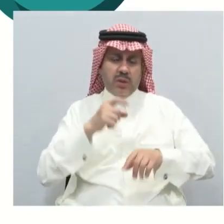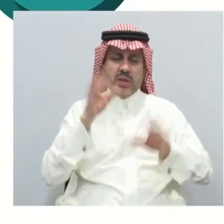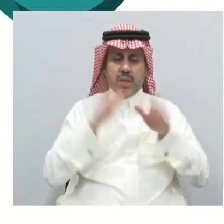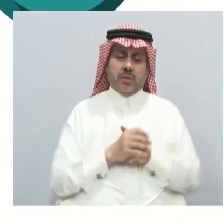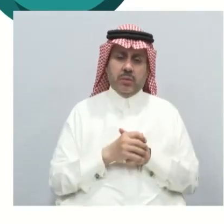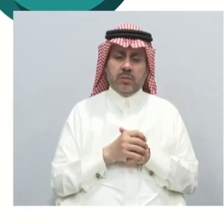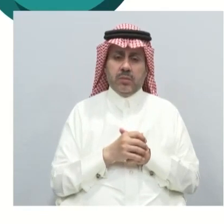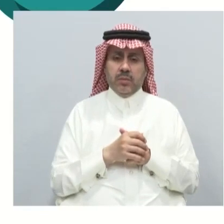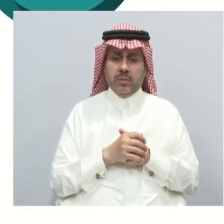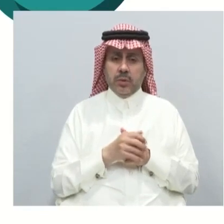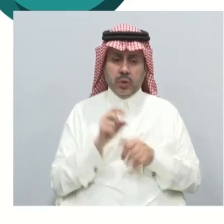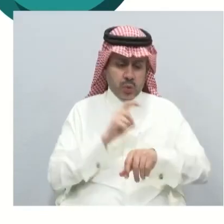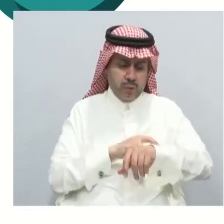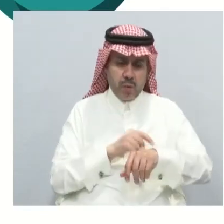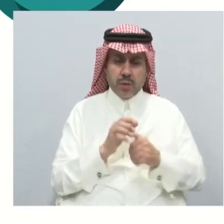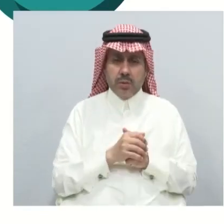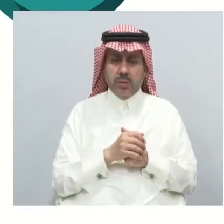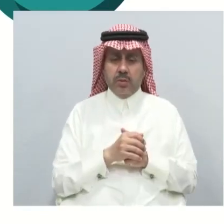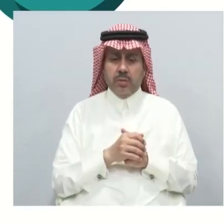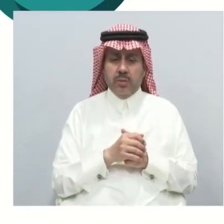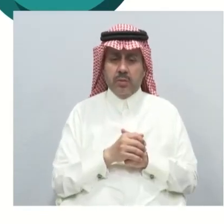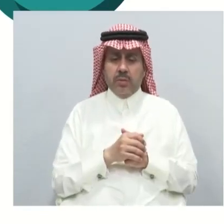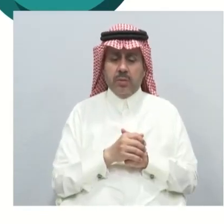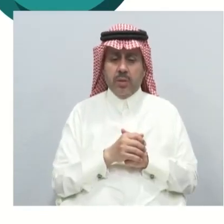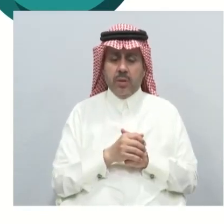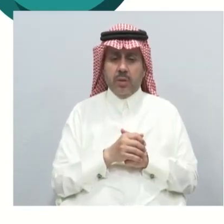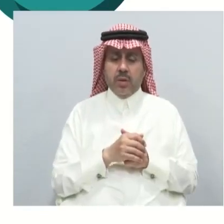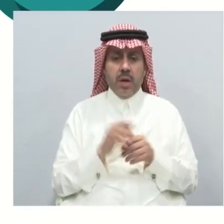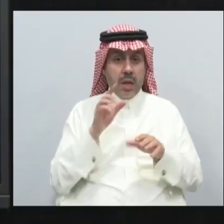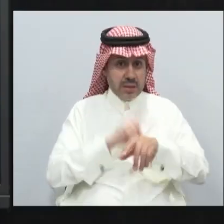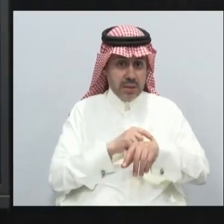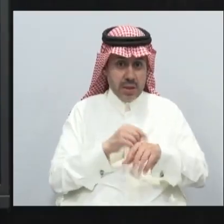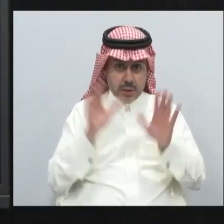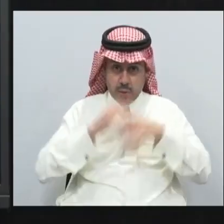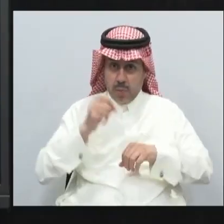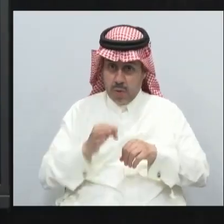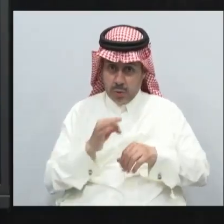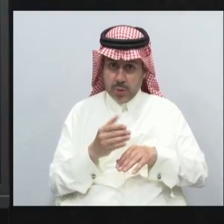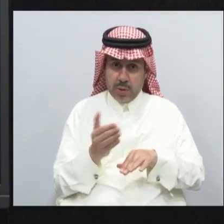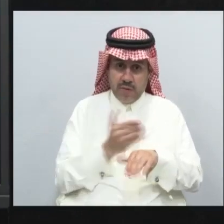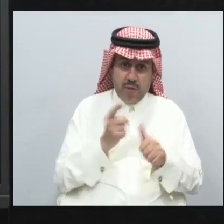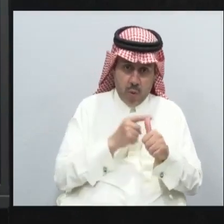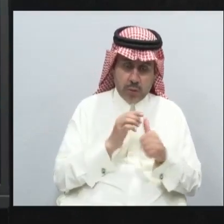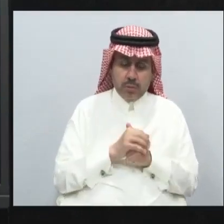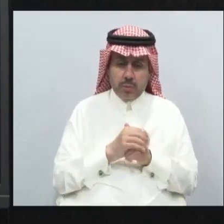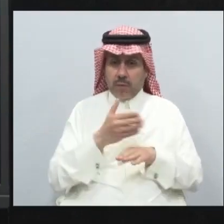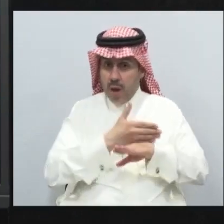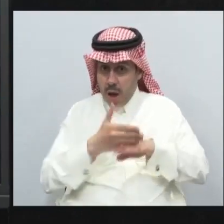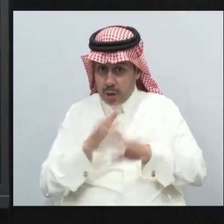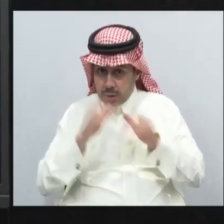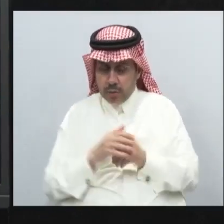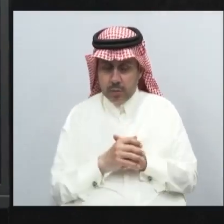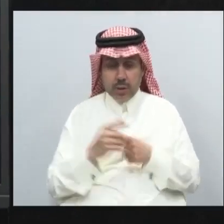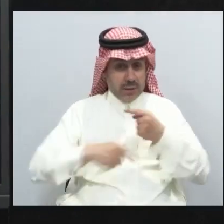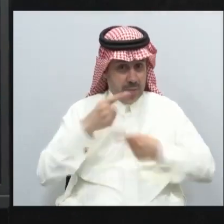تنظر في الوقت كيف رعايته هذا الوقت هل اوخر الصلوات في وقتها عن وقتها فاذا كنت مؤخر هذا